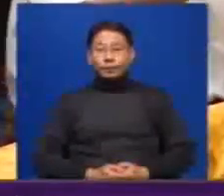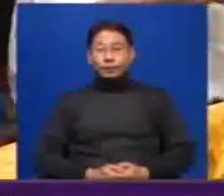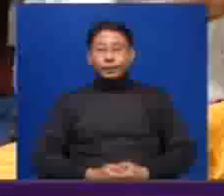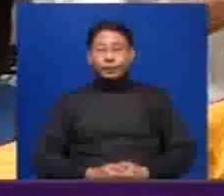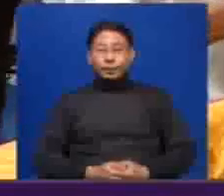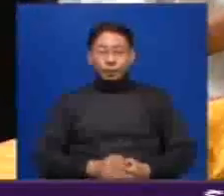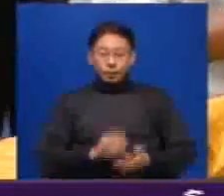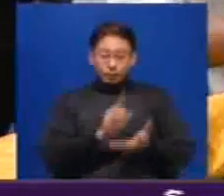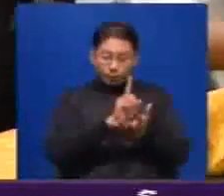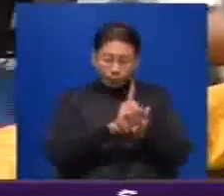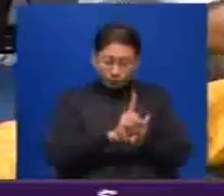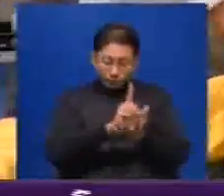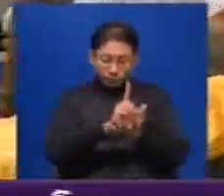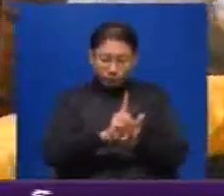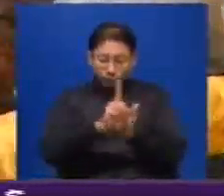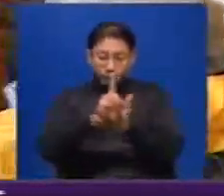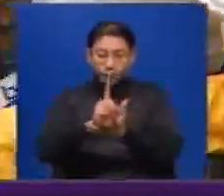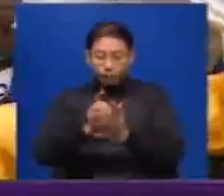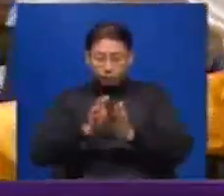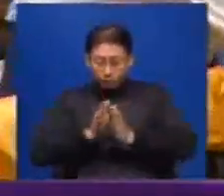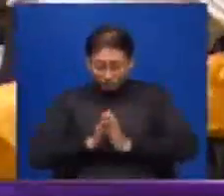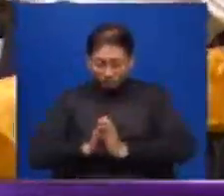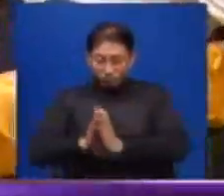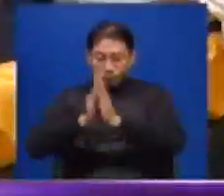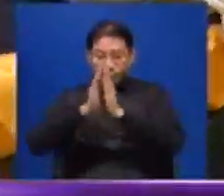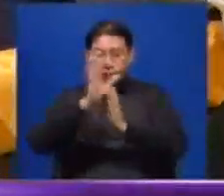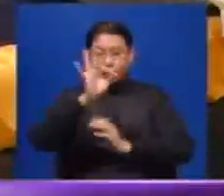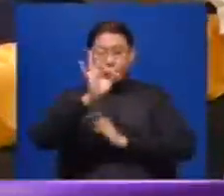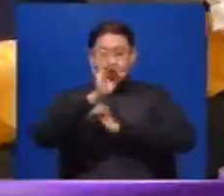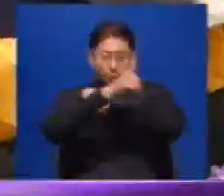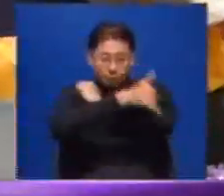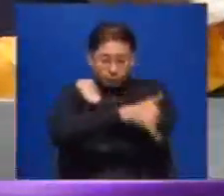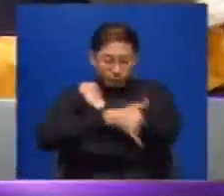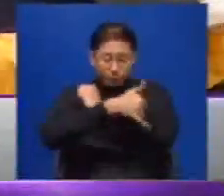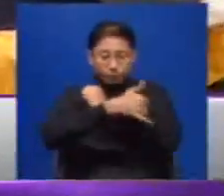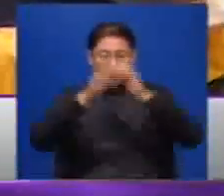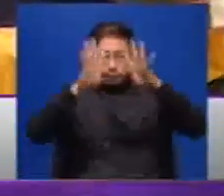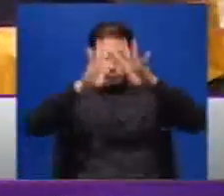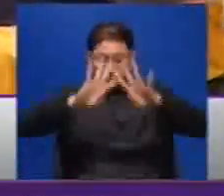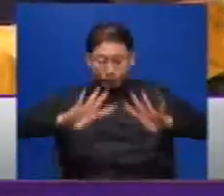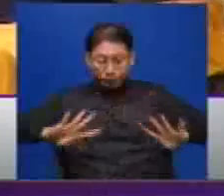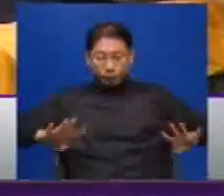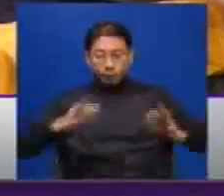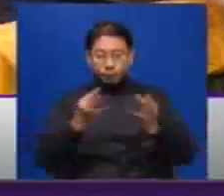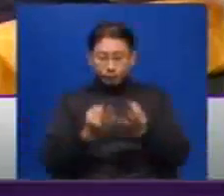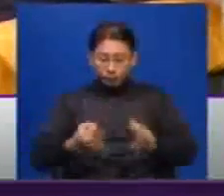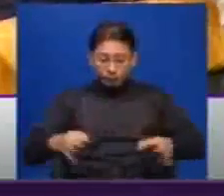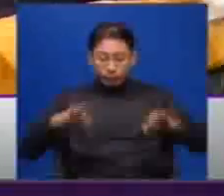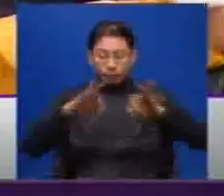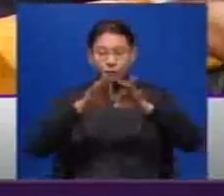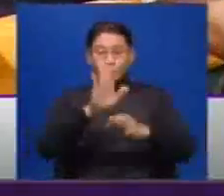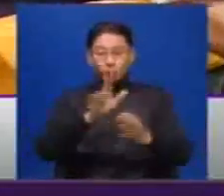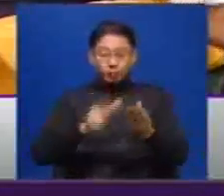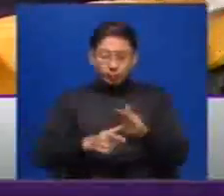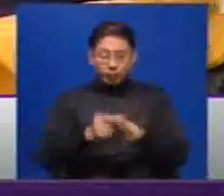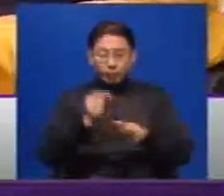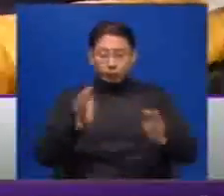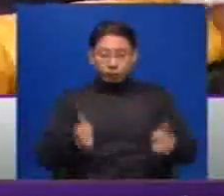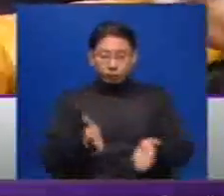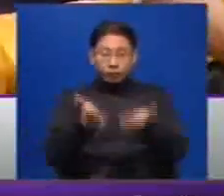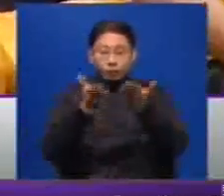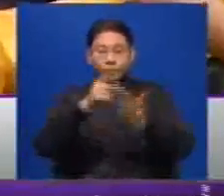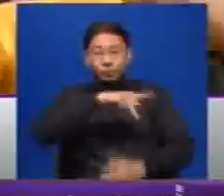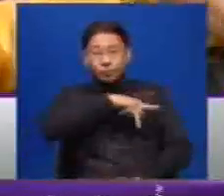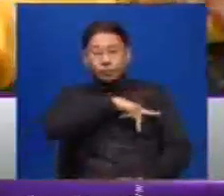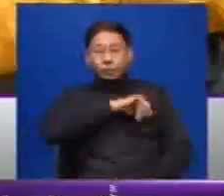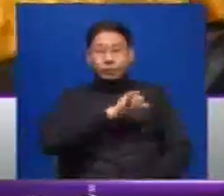การลอยประทีปสักการะพระพุทธปฏิมาจาก9ประเทศในอาเซียนเป็นหนึ่งในไฮไลท์ของงานสัปดาห์ส่งเสริมพระพุทธศาสนาเนื่องในเ